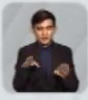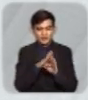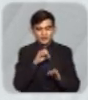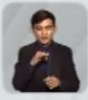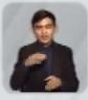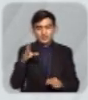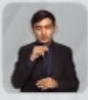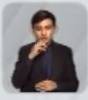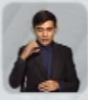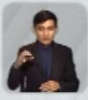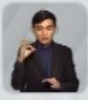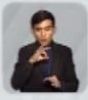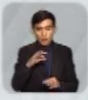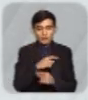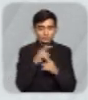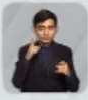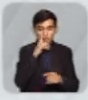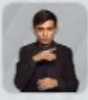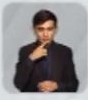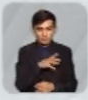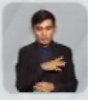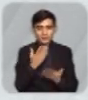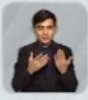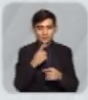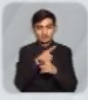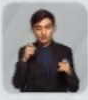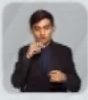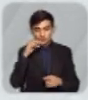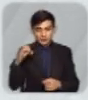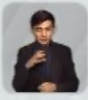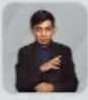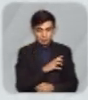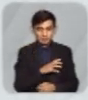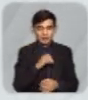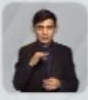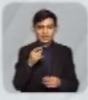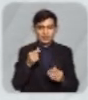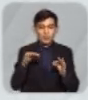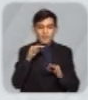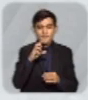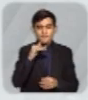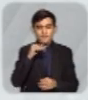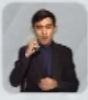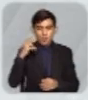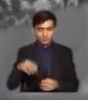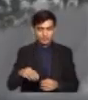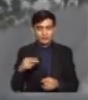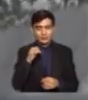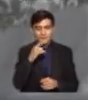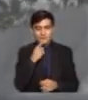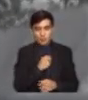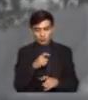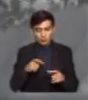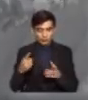заявили, что режим ЧС вводить не будут. Если бы это было сделано, можно было бы задействовать деньги из резервного фонда, привлечь войска. По